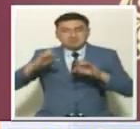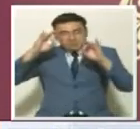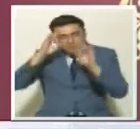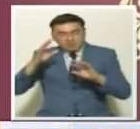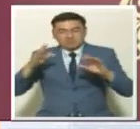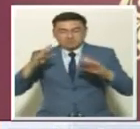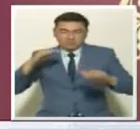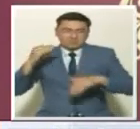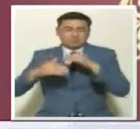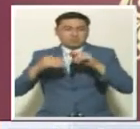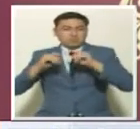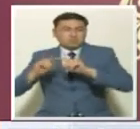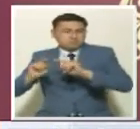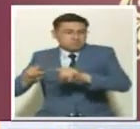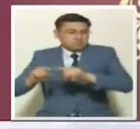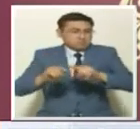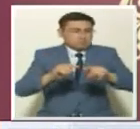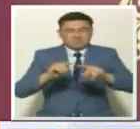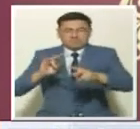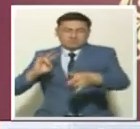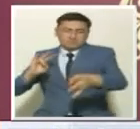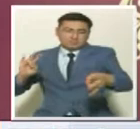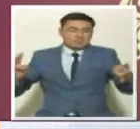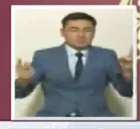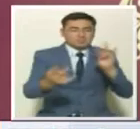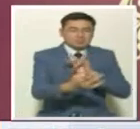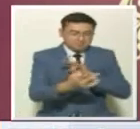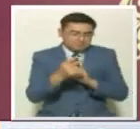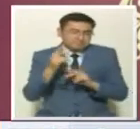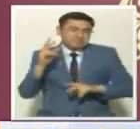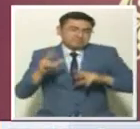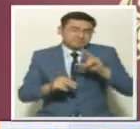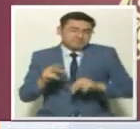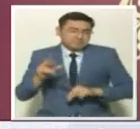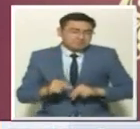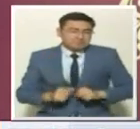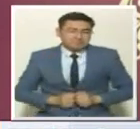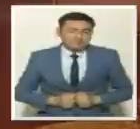болатынын насихаттайды. Осындай көптеген іс-шараларға қатысып, осындай көркейе береді деп ойлаймын.